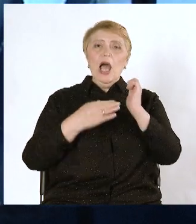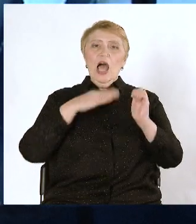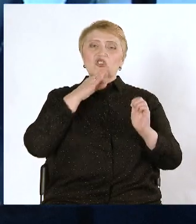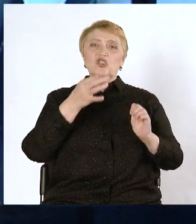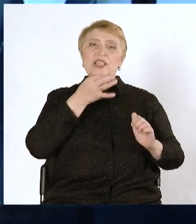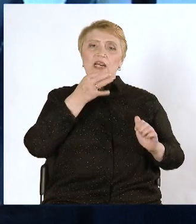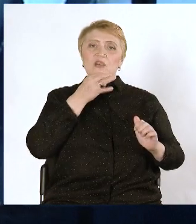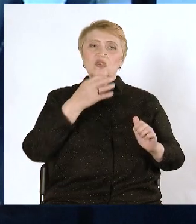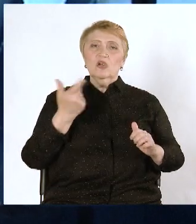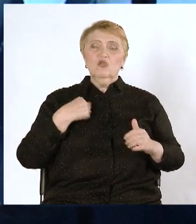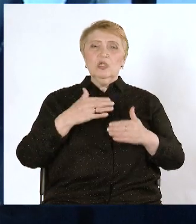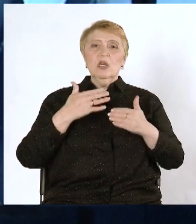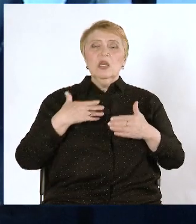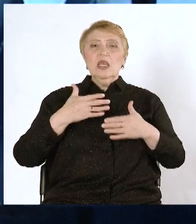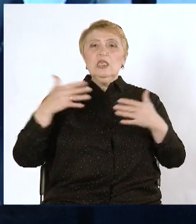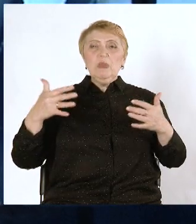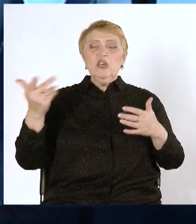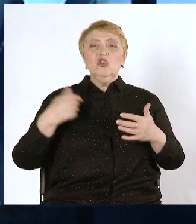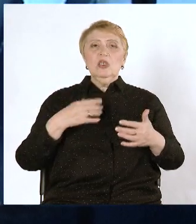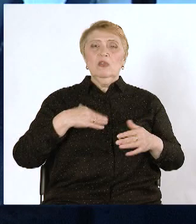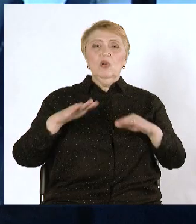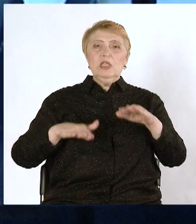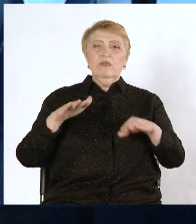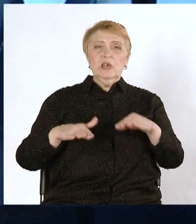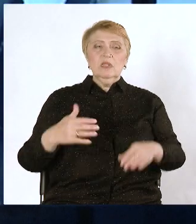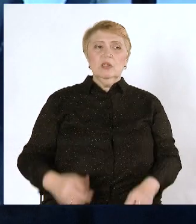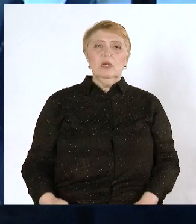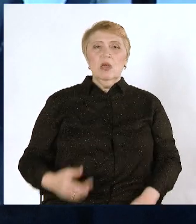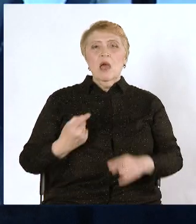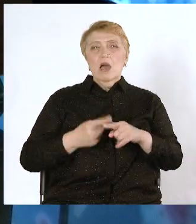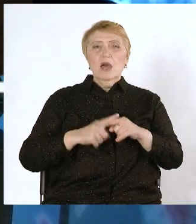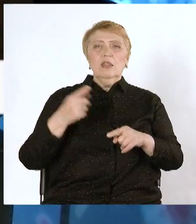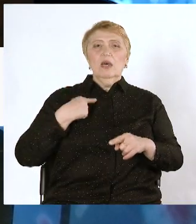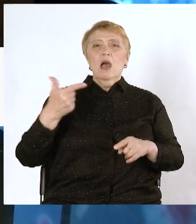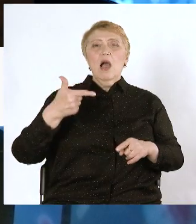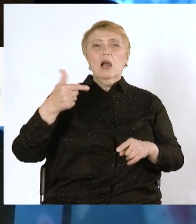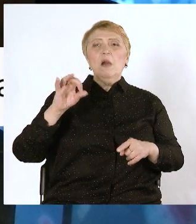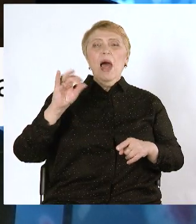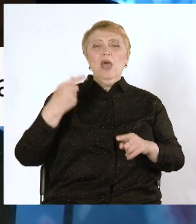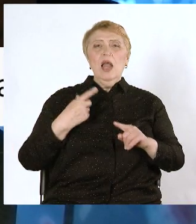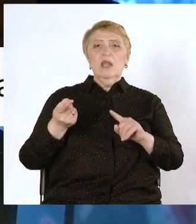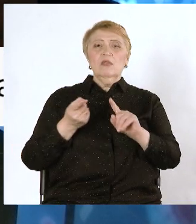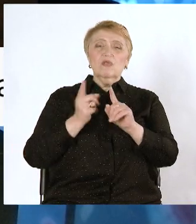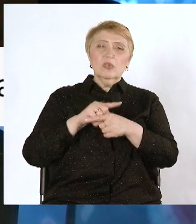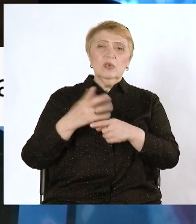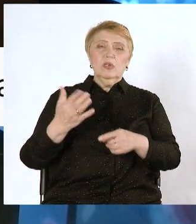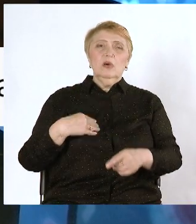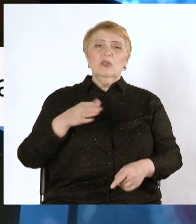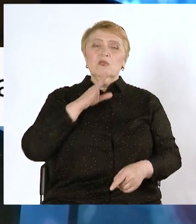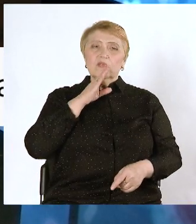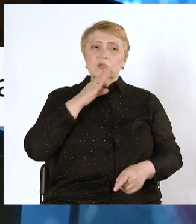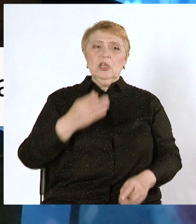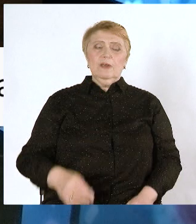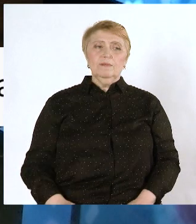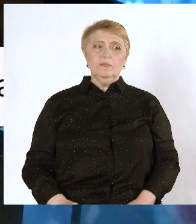это избыточный вес уже ищет гормональной такими не мучая да значит возраст женский пол